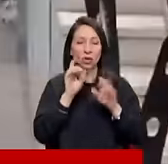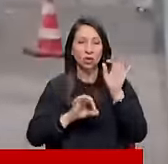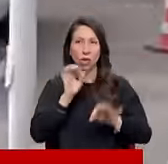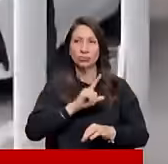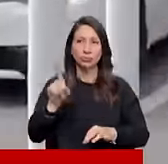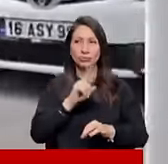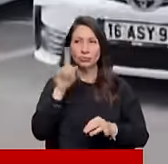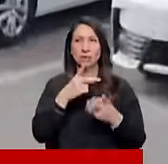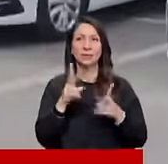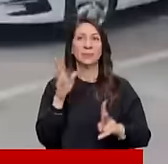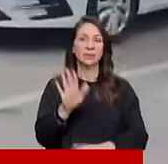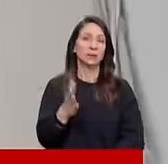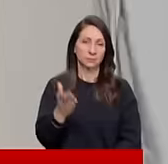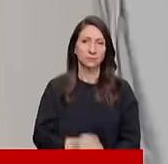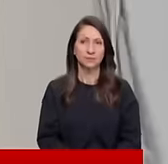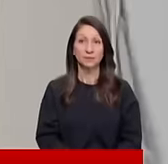kaldı.